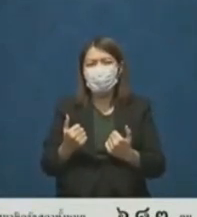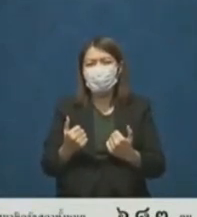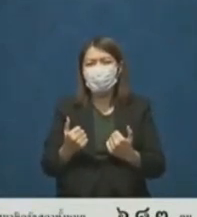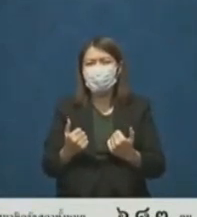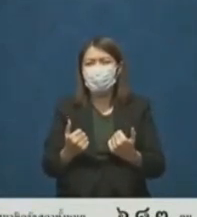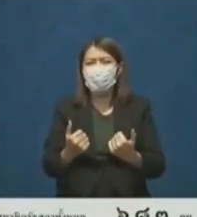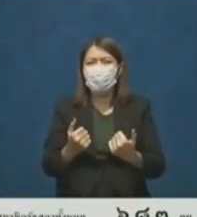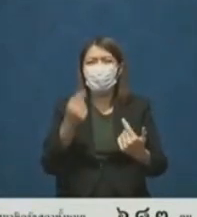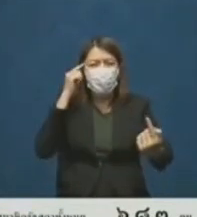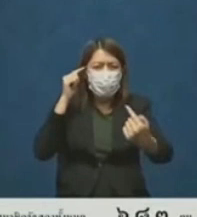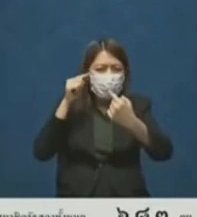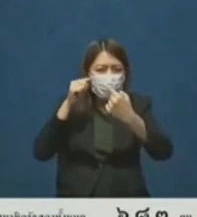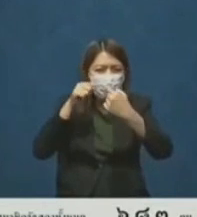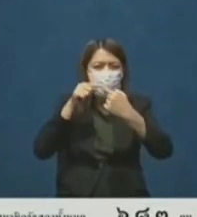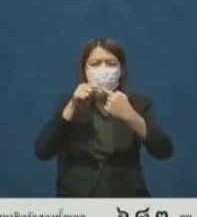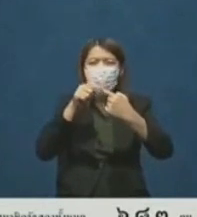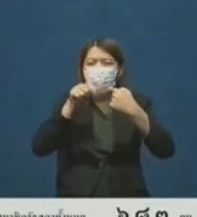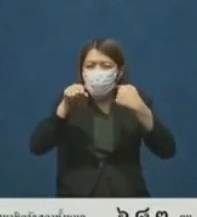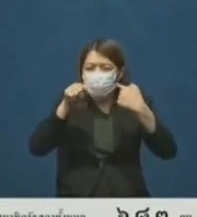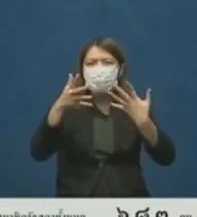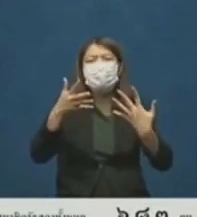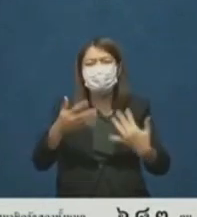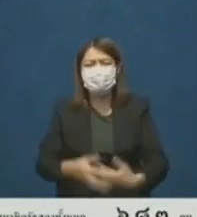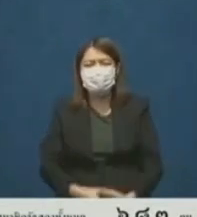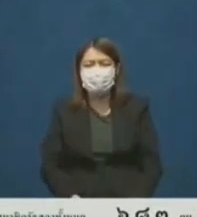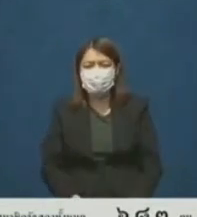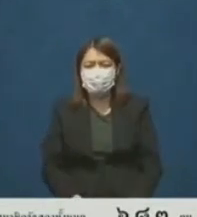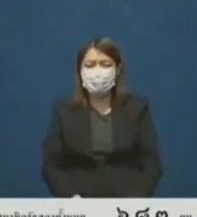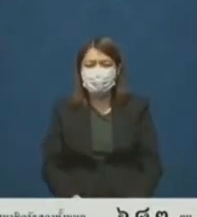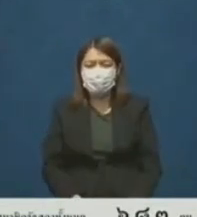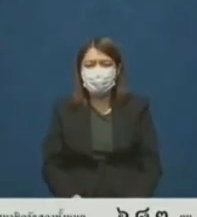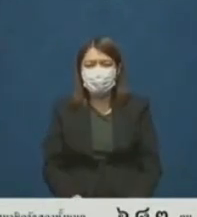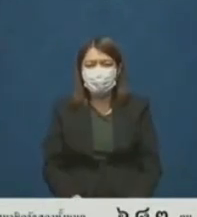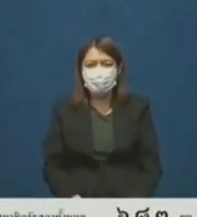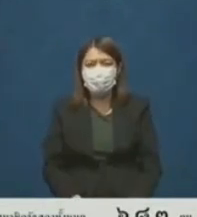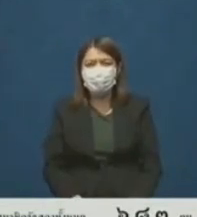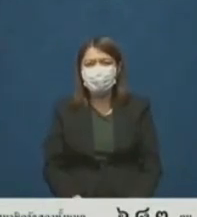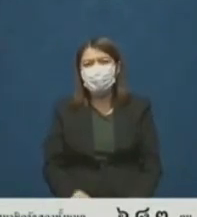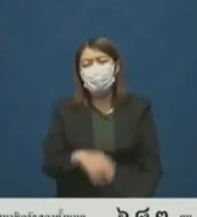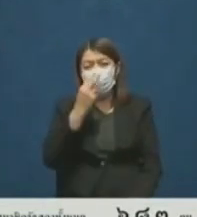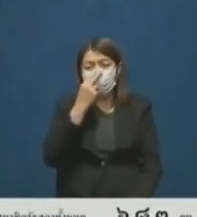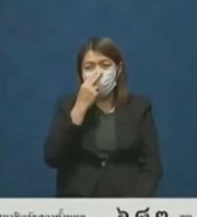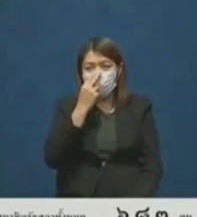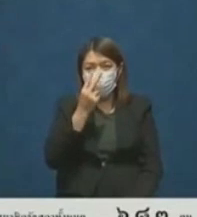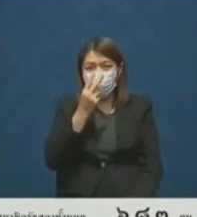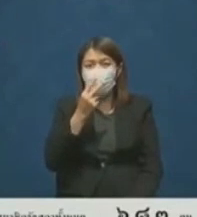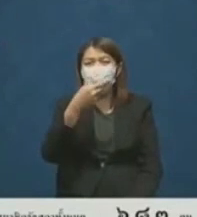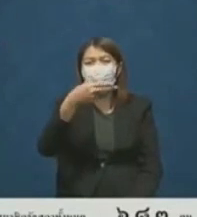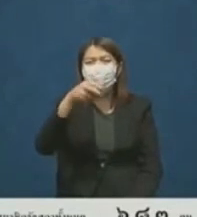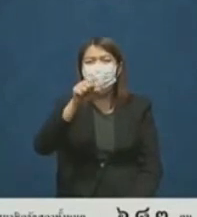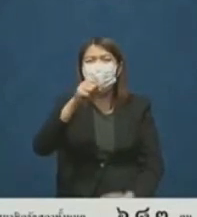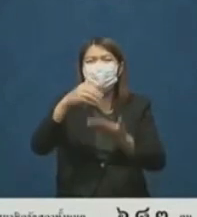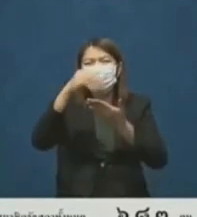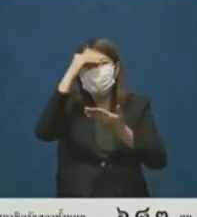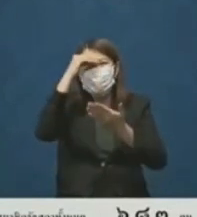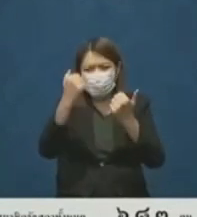ทุกวันนี้มันห่างไกลจากเป้าหมายวัตถุประสงค์ที่ว่าดีทำไมถึงว่าอย่างนั้นท่านไปยูห